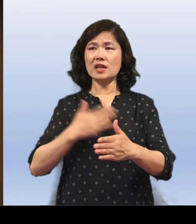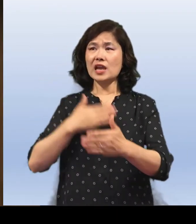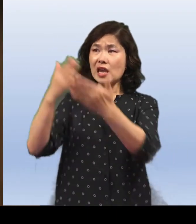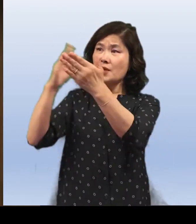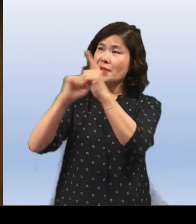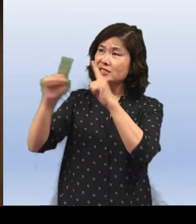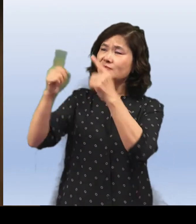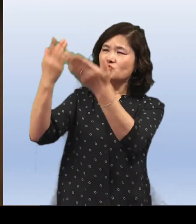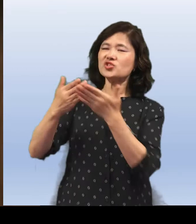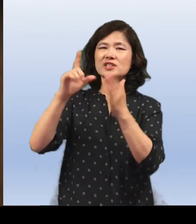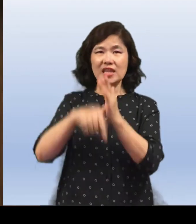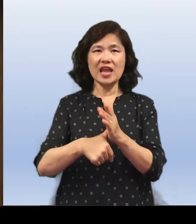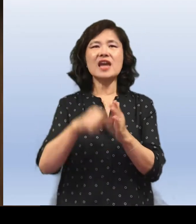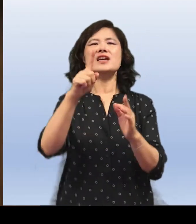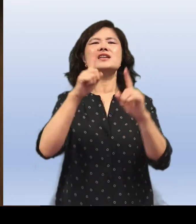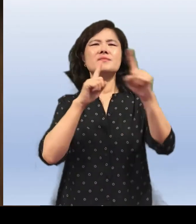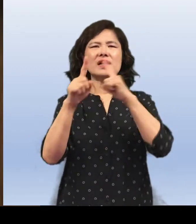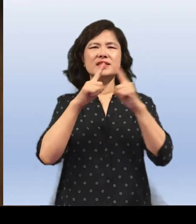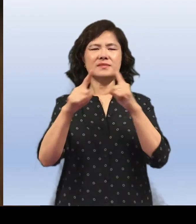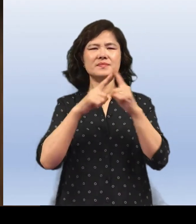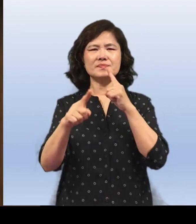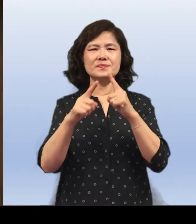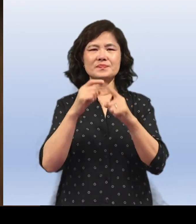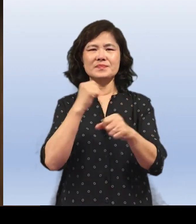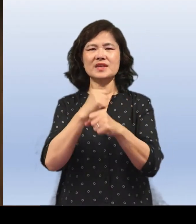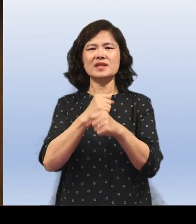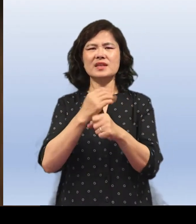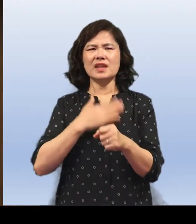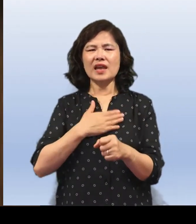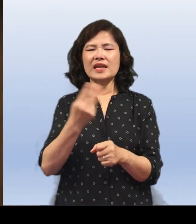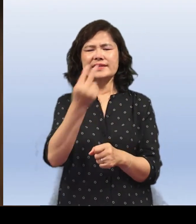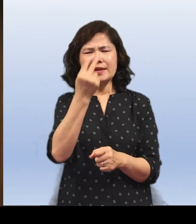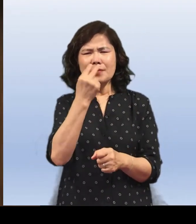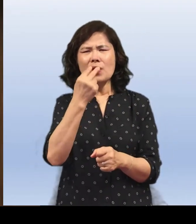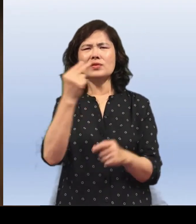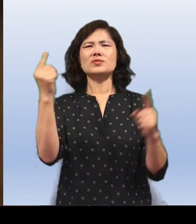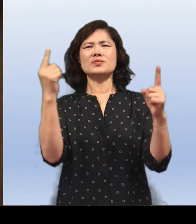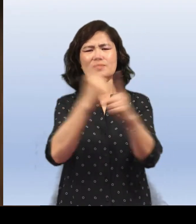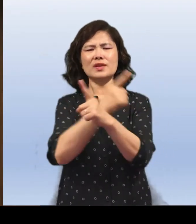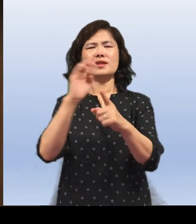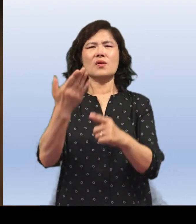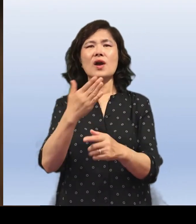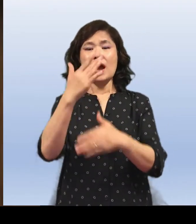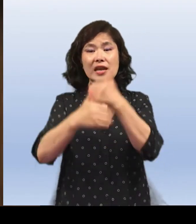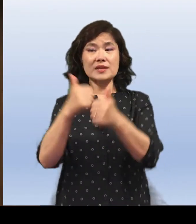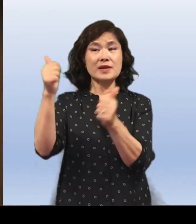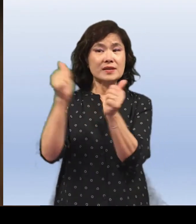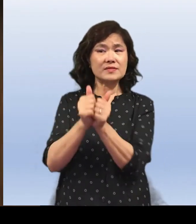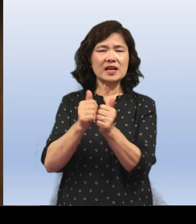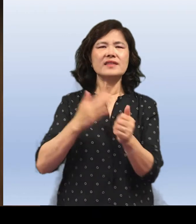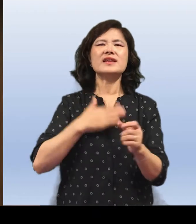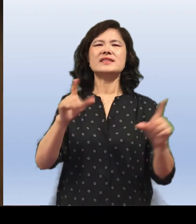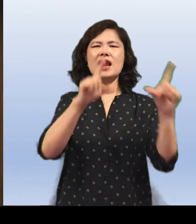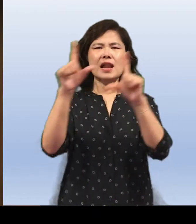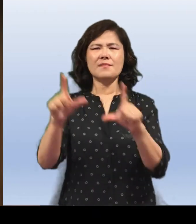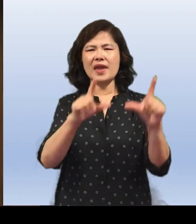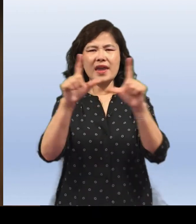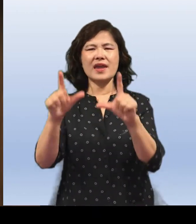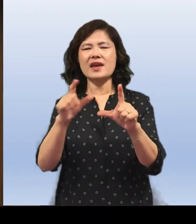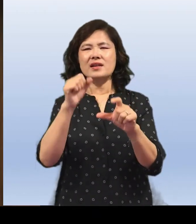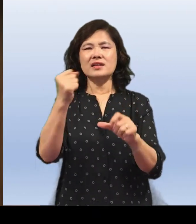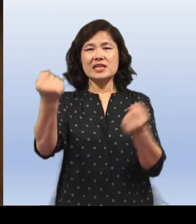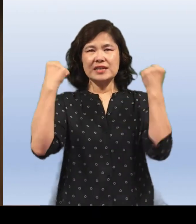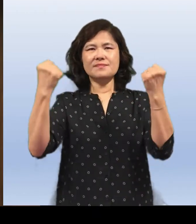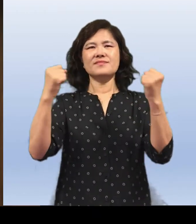말씀하실 때에 그 말씀이 나에게 생명이 되고 하나님의 임재가 내 삶의 동력이